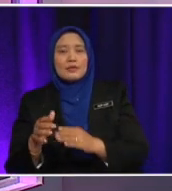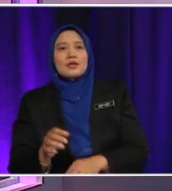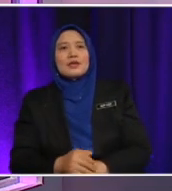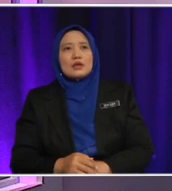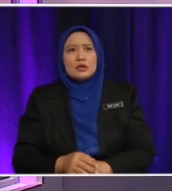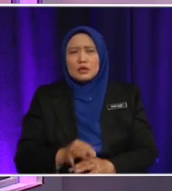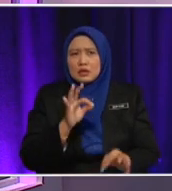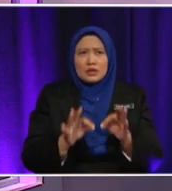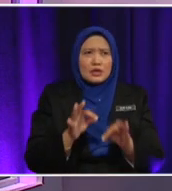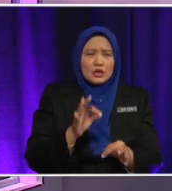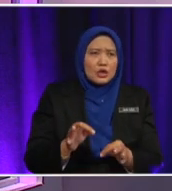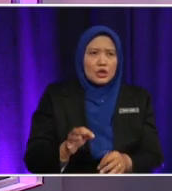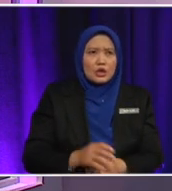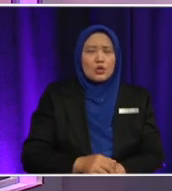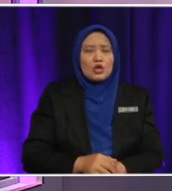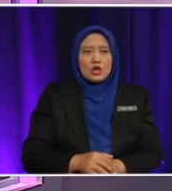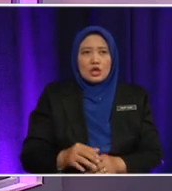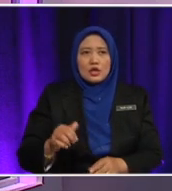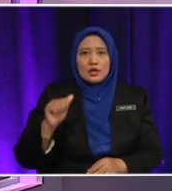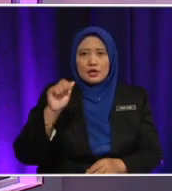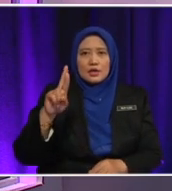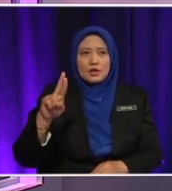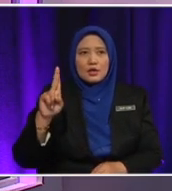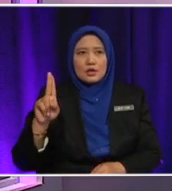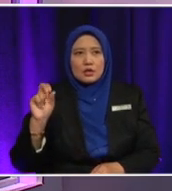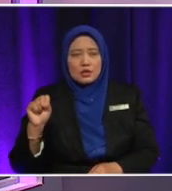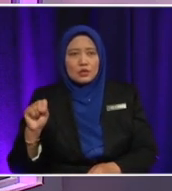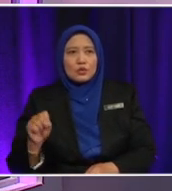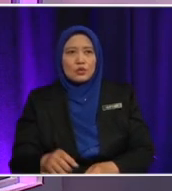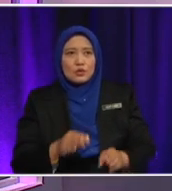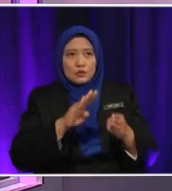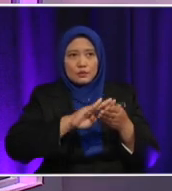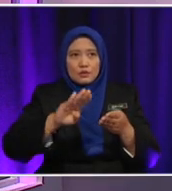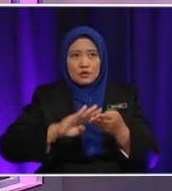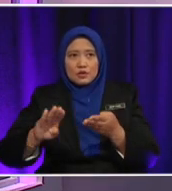harus melalui di sini hutan di sini dia akan berkurang bahkan